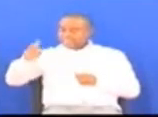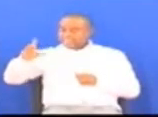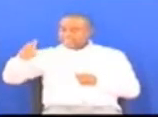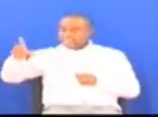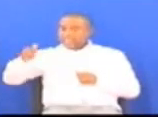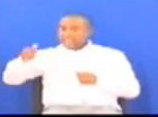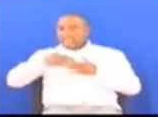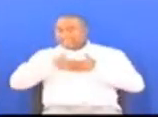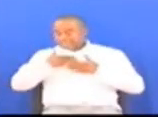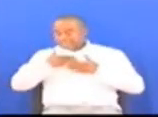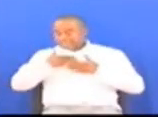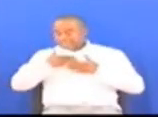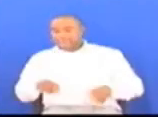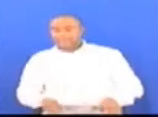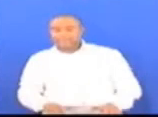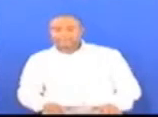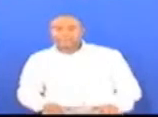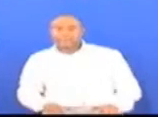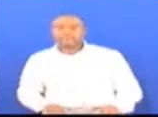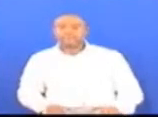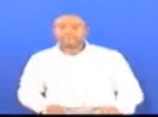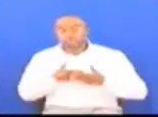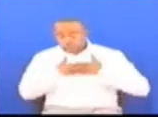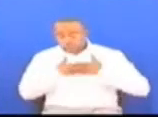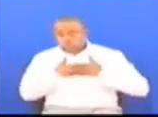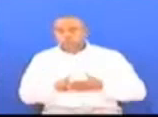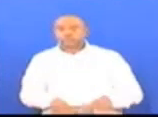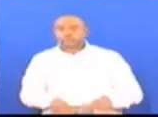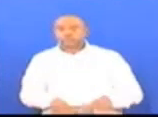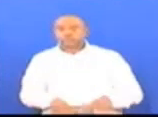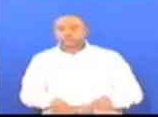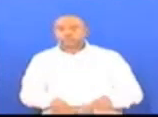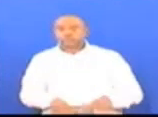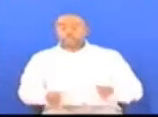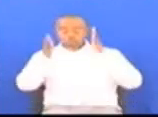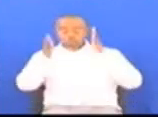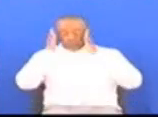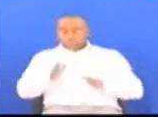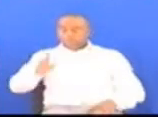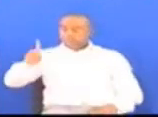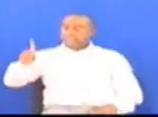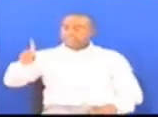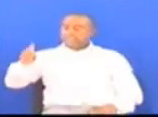Asante sana profesa. Asante sana, tunashukuru sana. Mheshimiwa Deusanga.